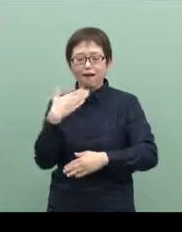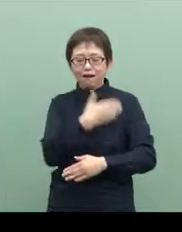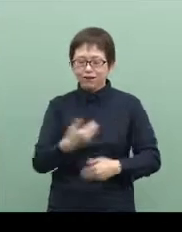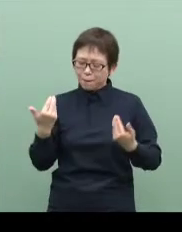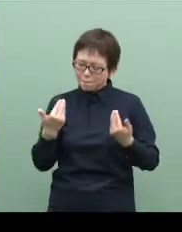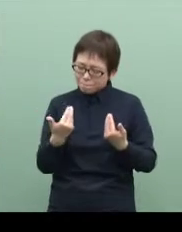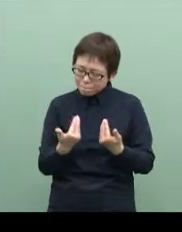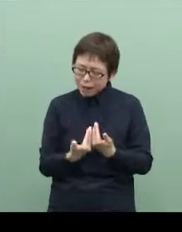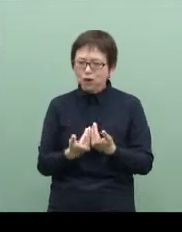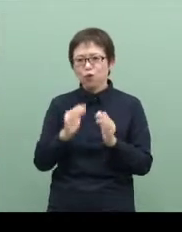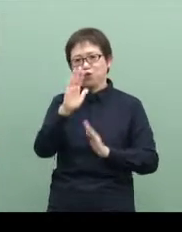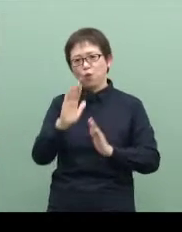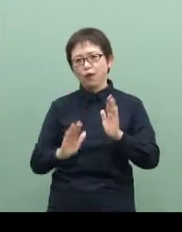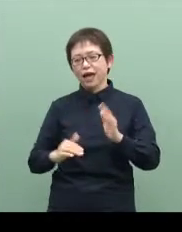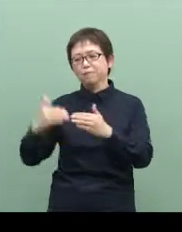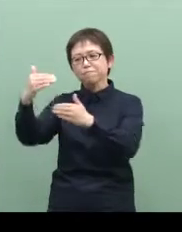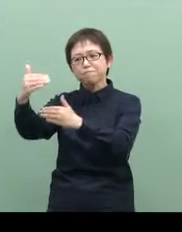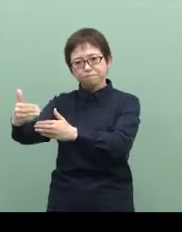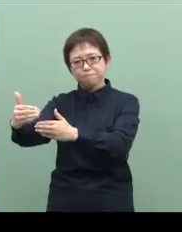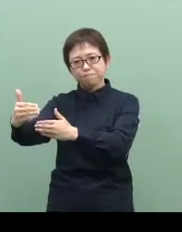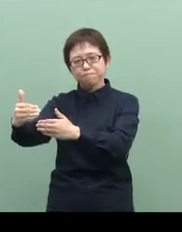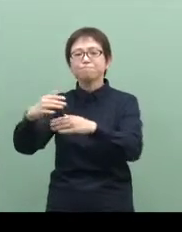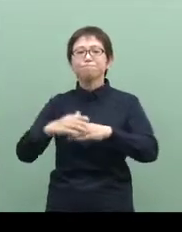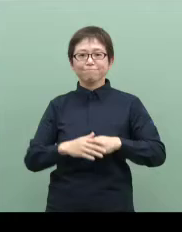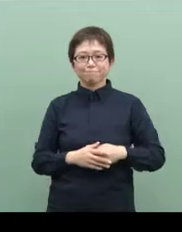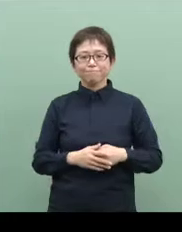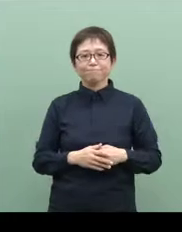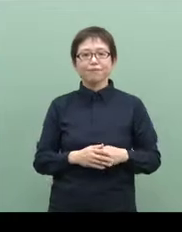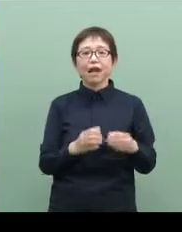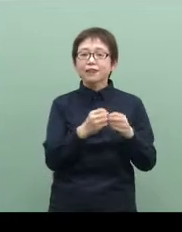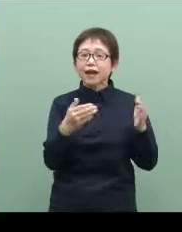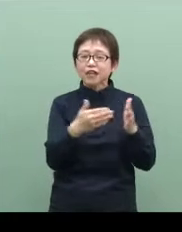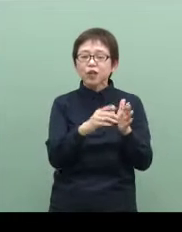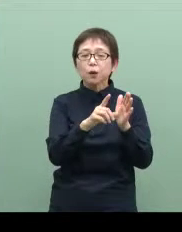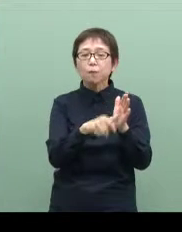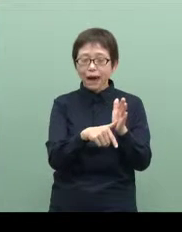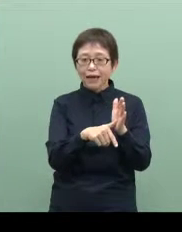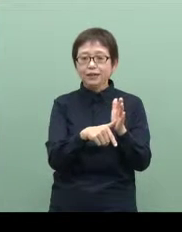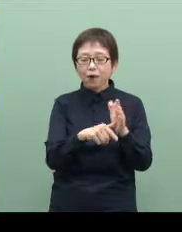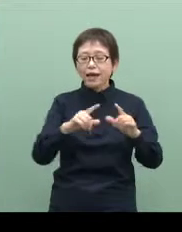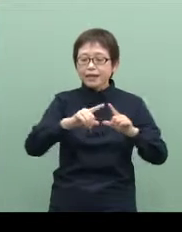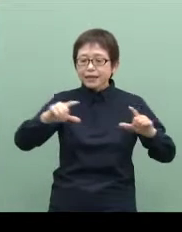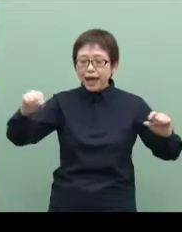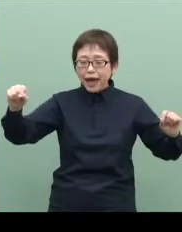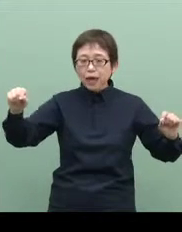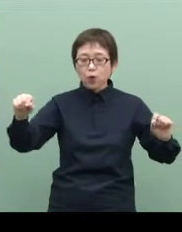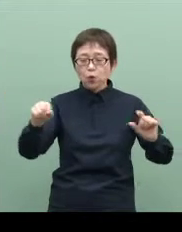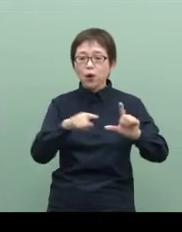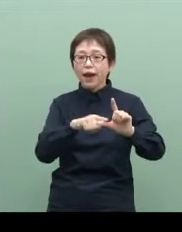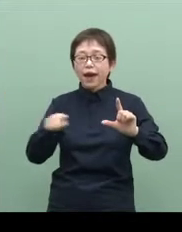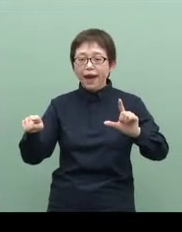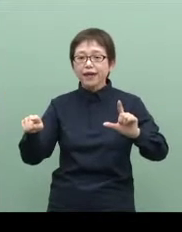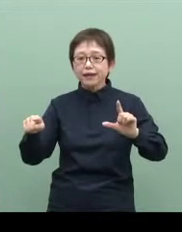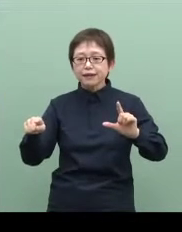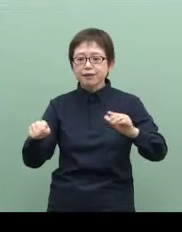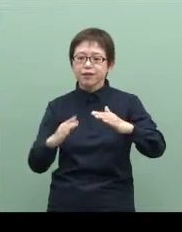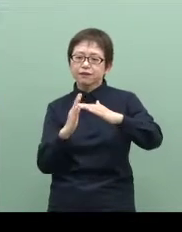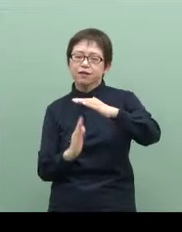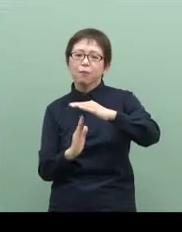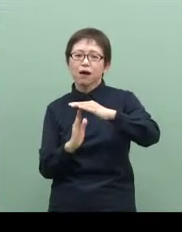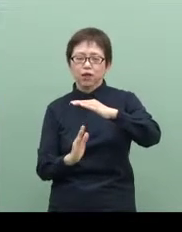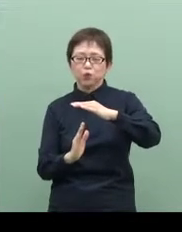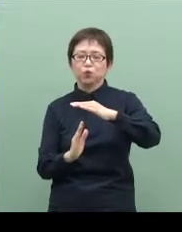支障のあるいわゆる不健康な期間といえます。長崎県民の健康寿命は男女ともに全国平均を下回っています